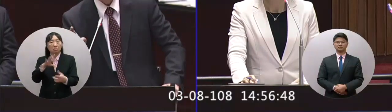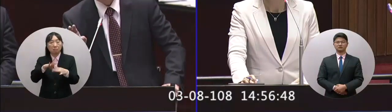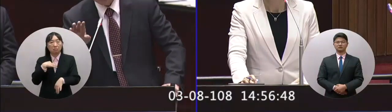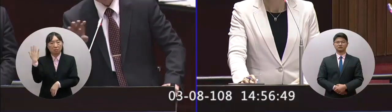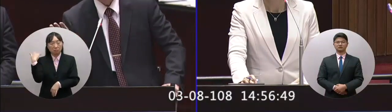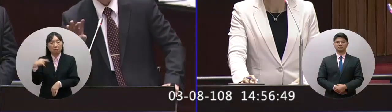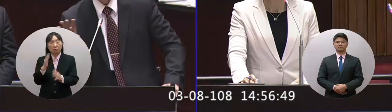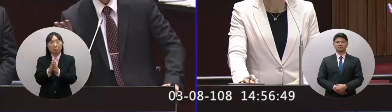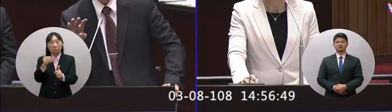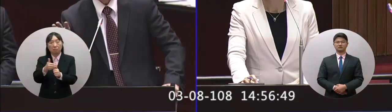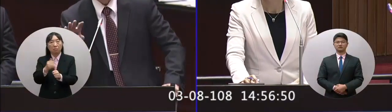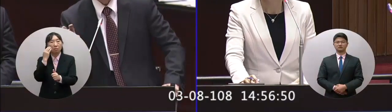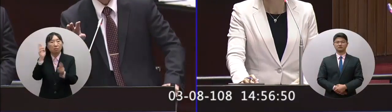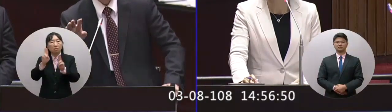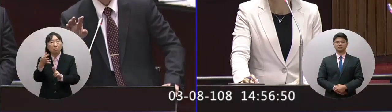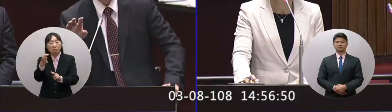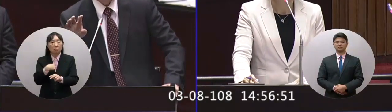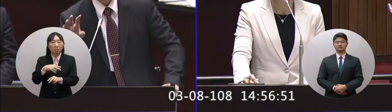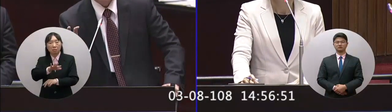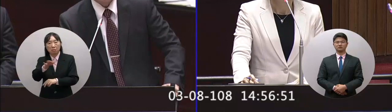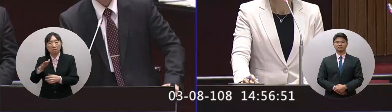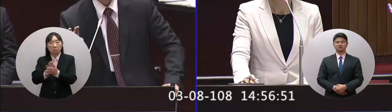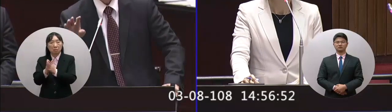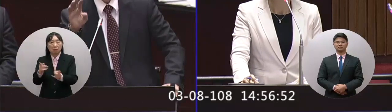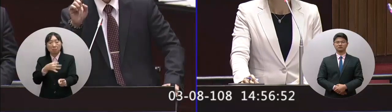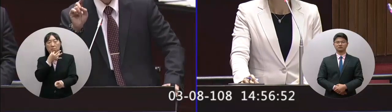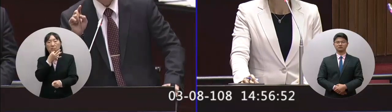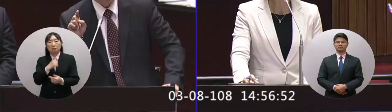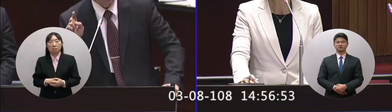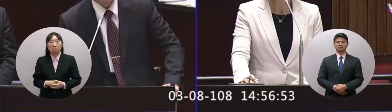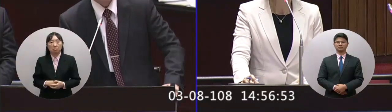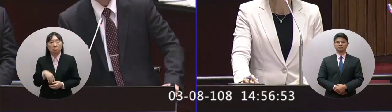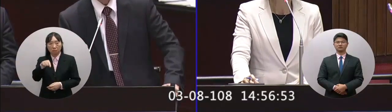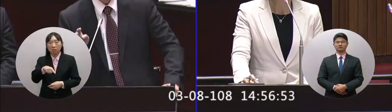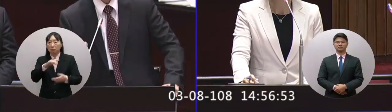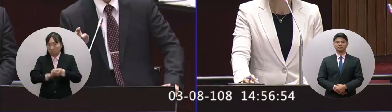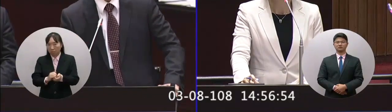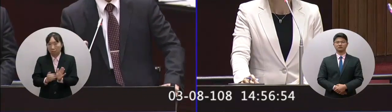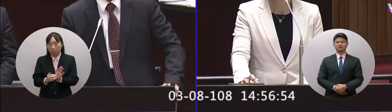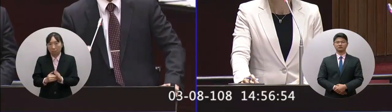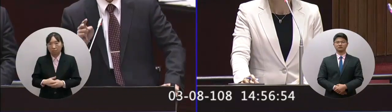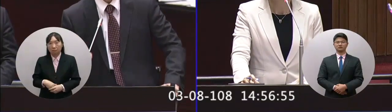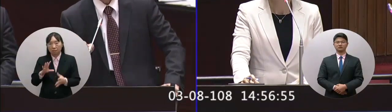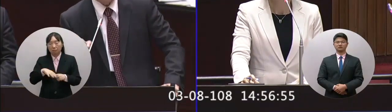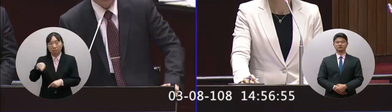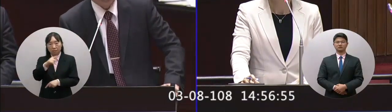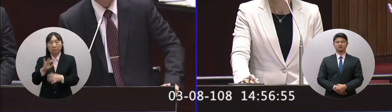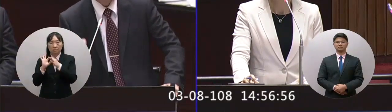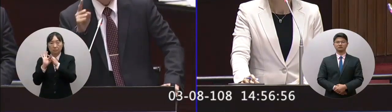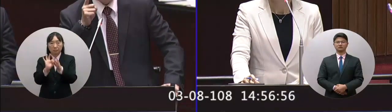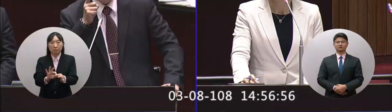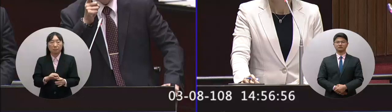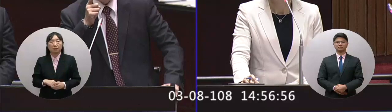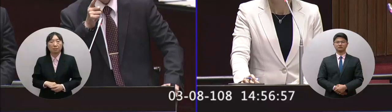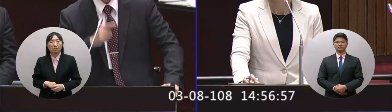行到尾，因为这断过电脚底下摇来摇去，因得惊吓。啊，即马这个已经拢决定啊，所以即马大家阁继续来